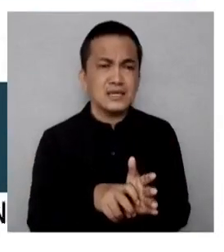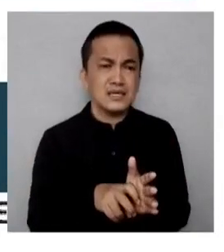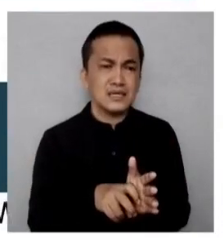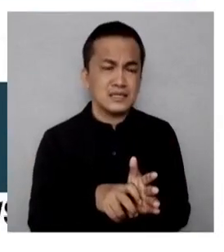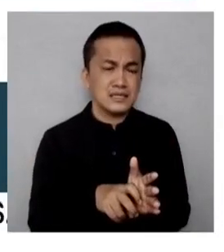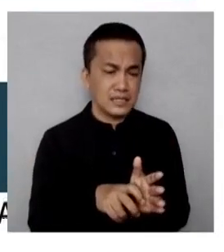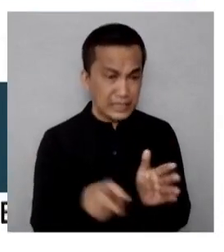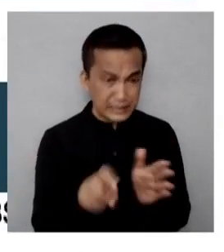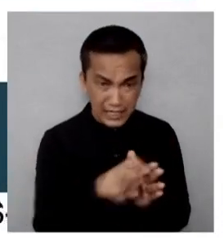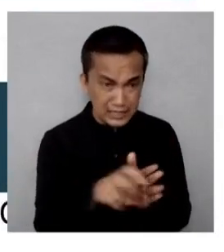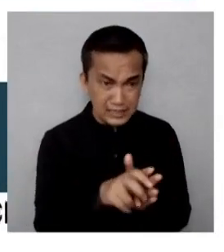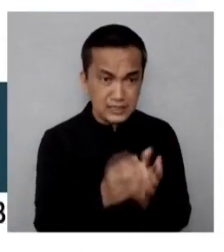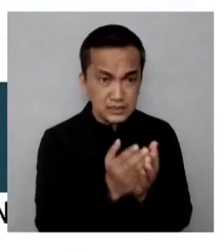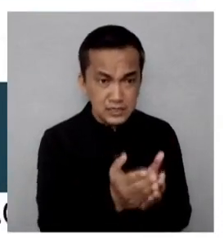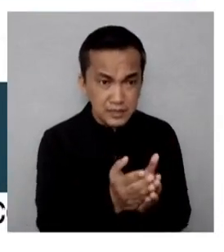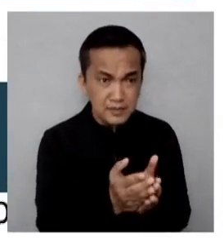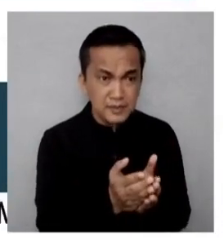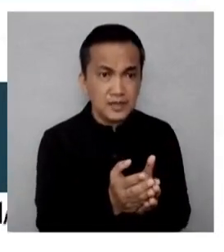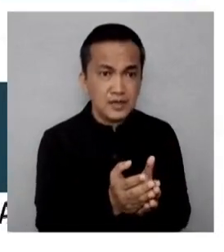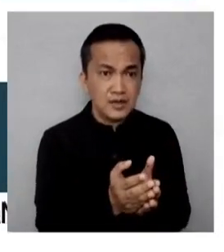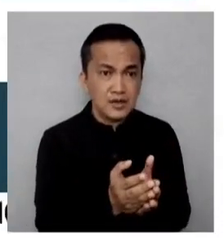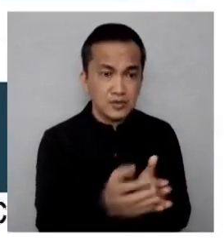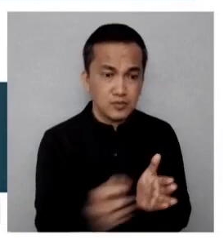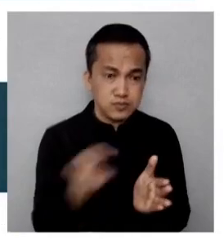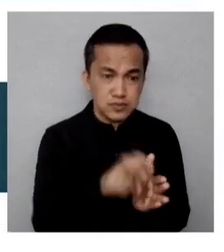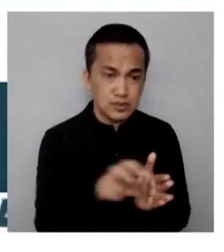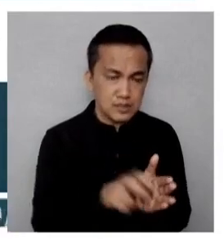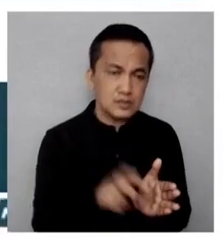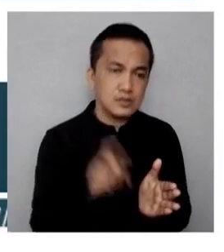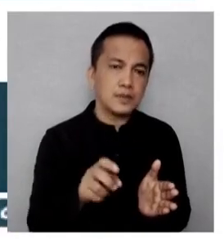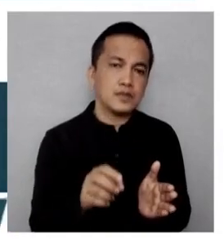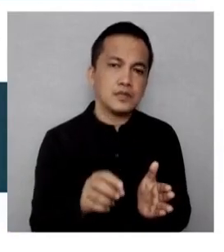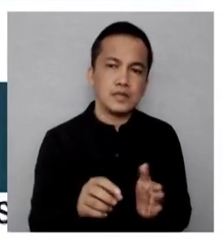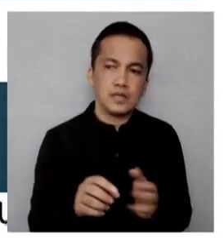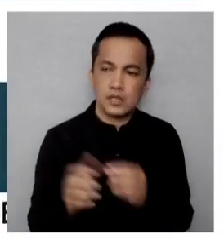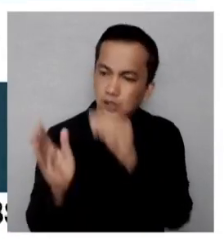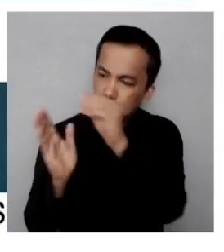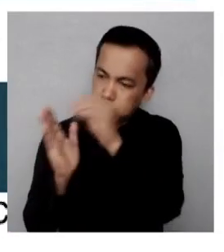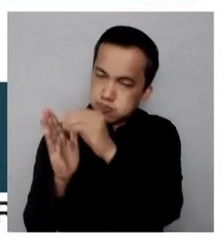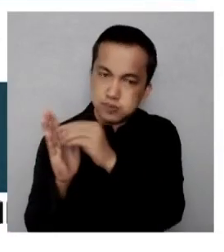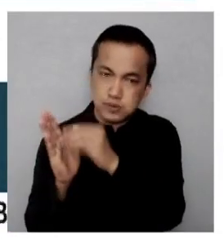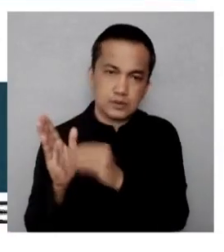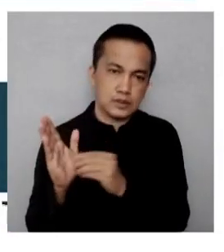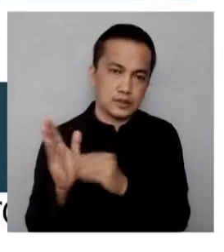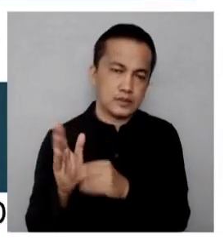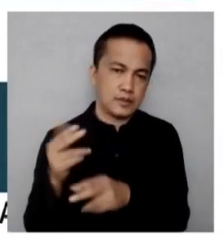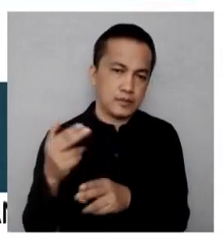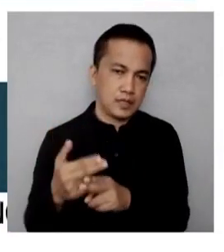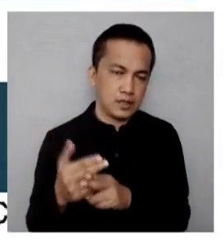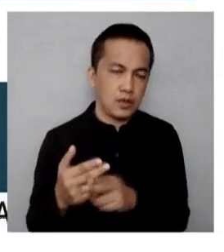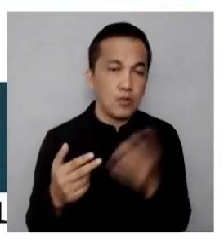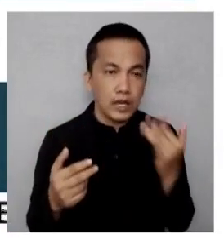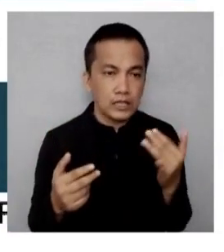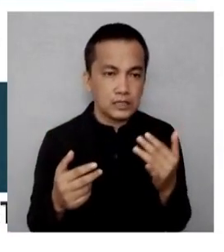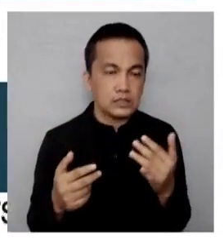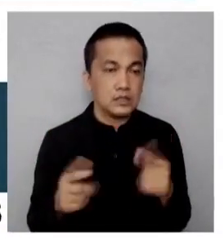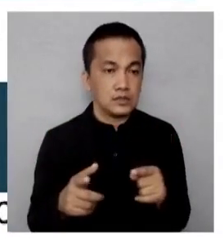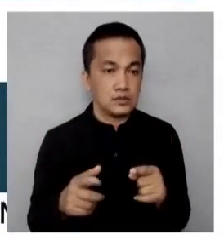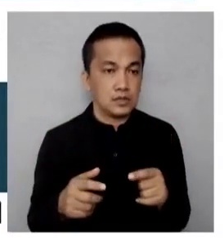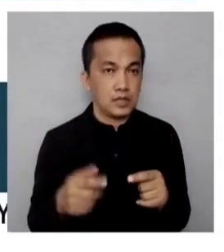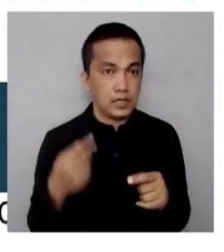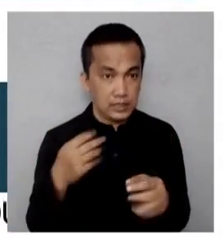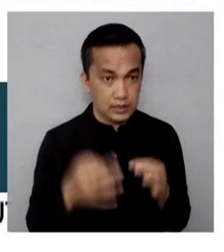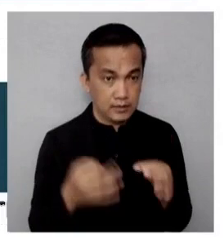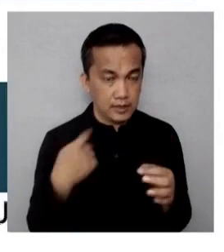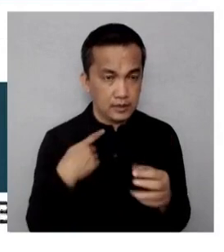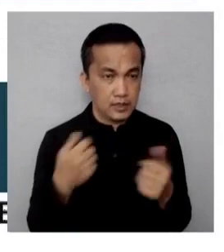magsasakay dito sa ship or sa mga bangka na ito, dapat ay nakatala yung mga pangalan para just in case na may mga